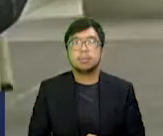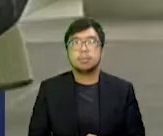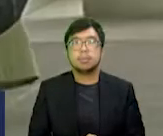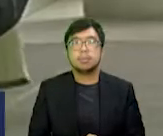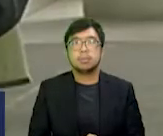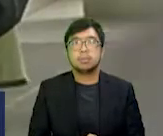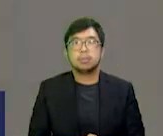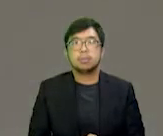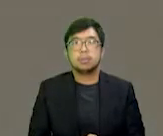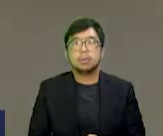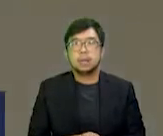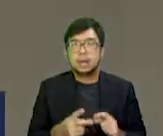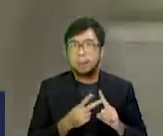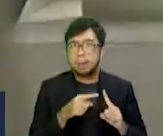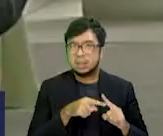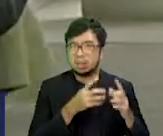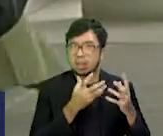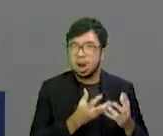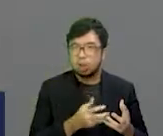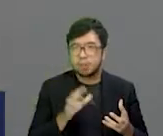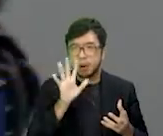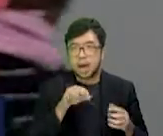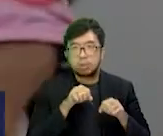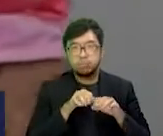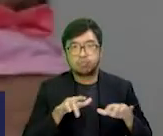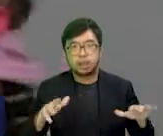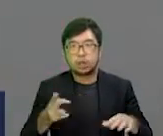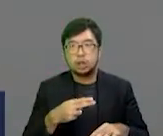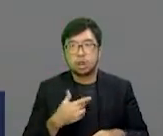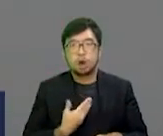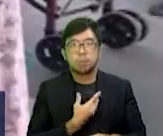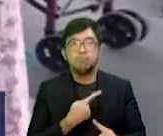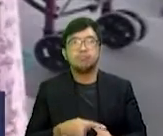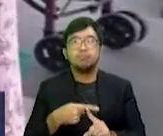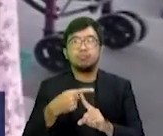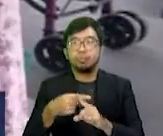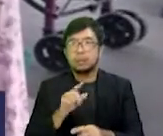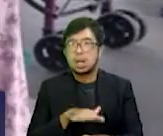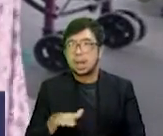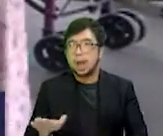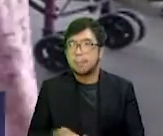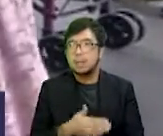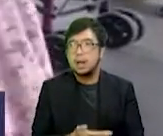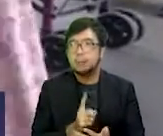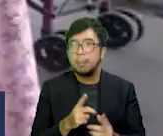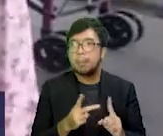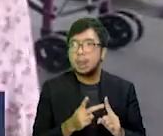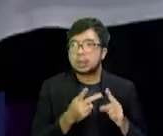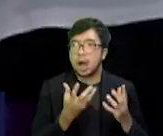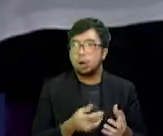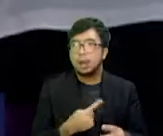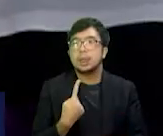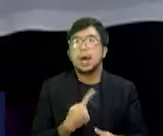Penyakit hepatitis akut misterius yang merebak di tanah air terus menambah korban. Pasien anak meninggal dunia akibat penyakit hepatitis akut bertambah 2 orang